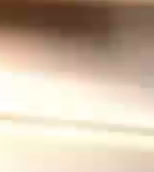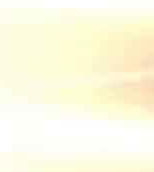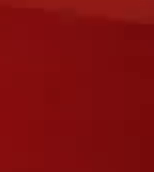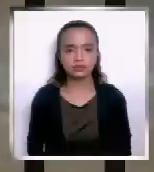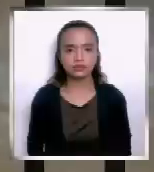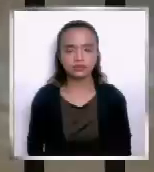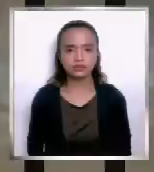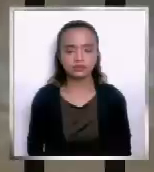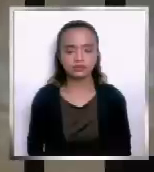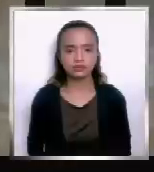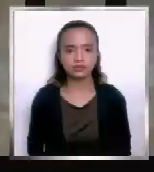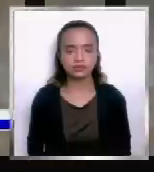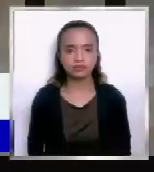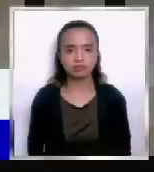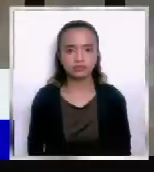Tina.